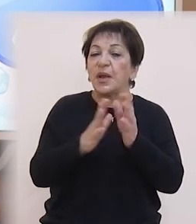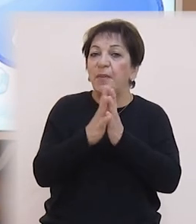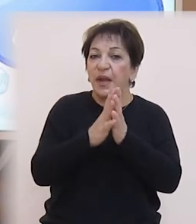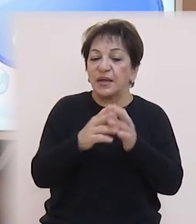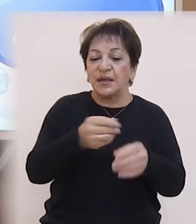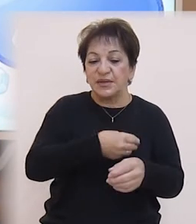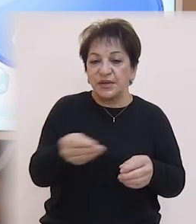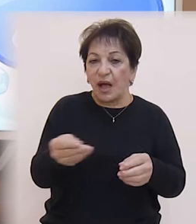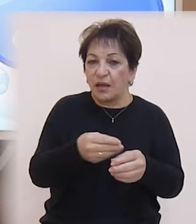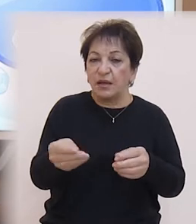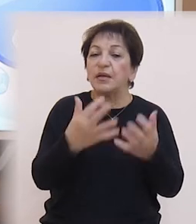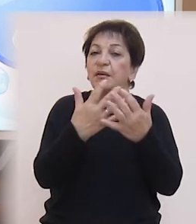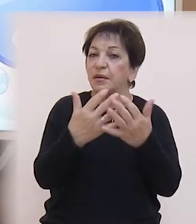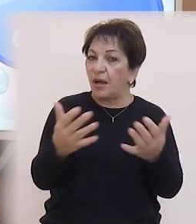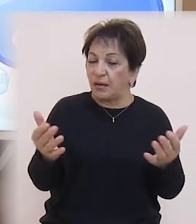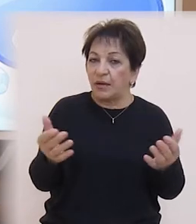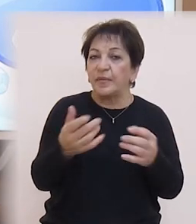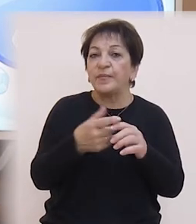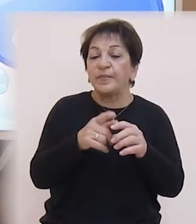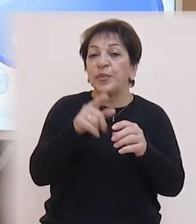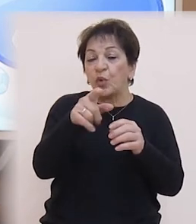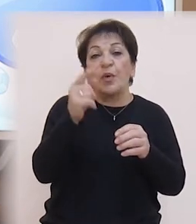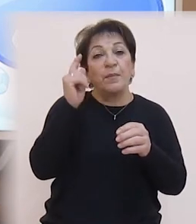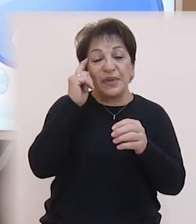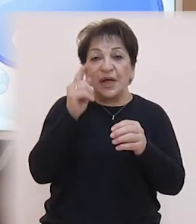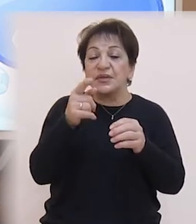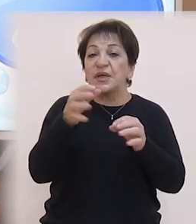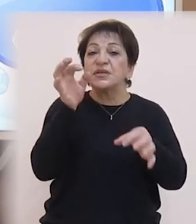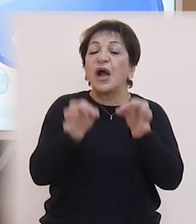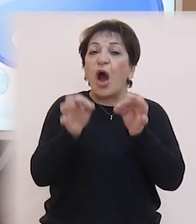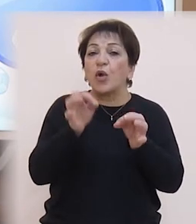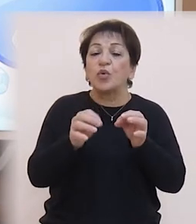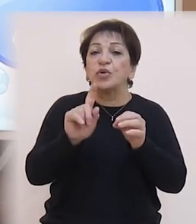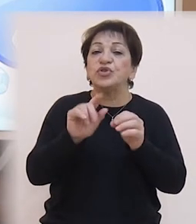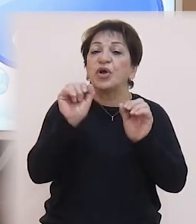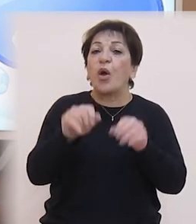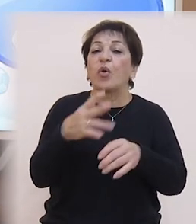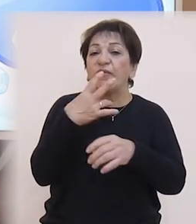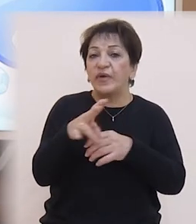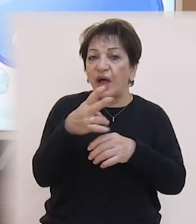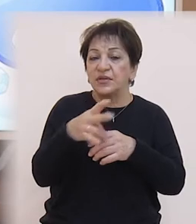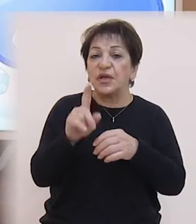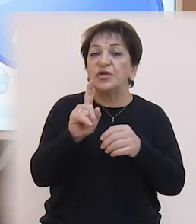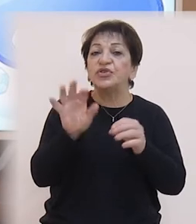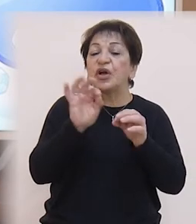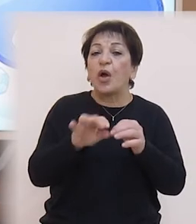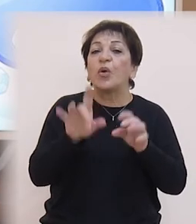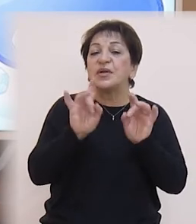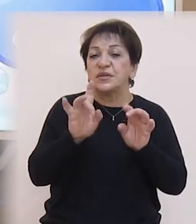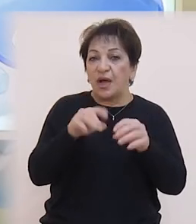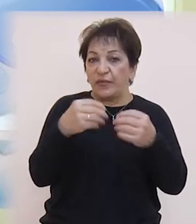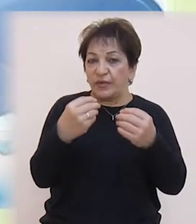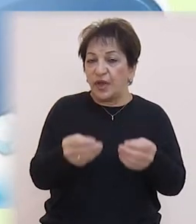բերքին, ցանքատարածություններին եւ այլն։ Երբևէ մտածել ես, թե կարկուտը էլ ինչի կարող է վնասել կամ ինչին